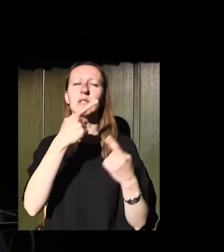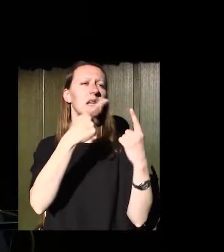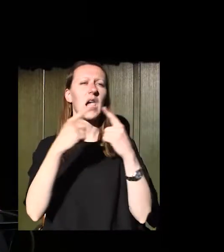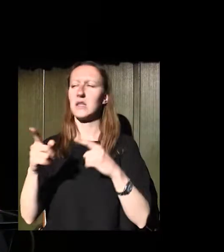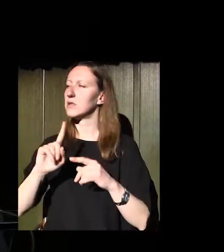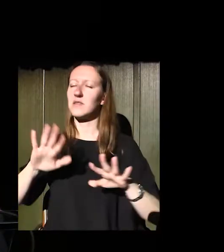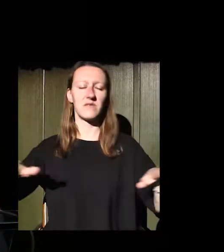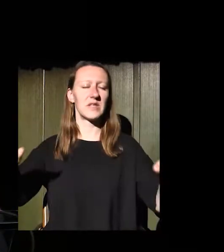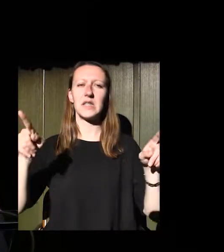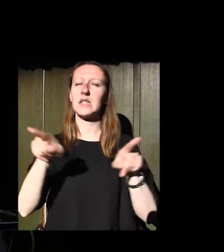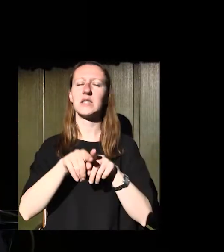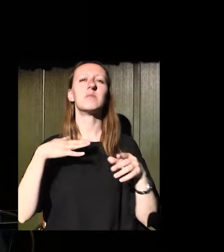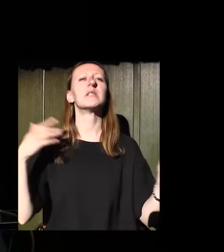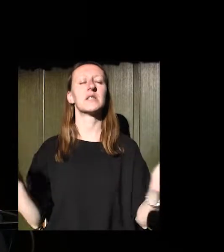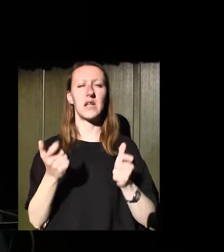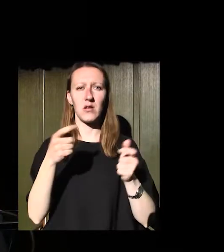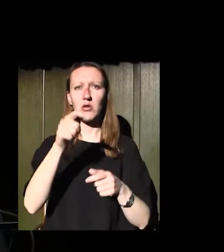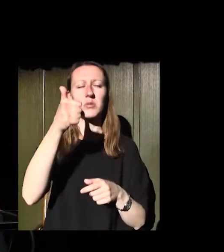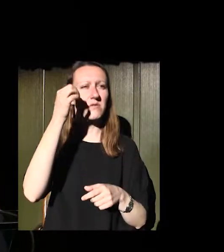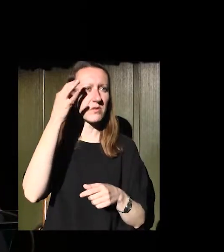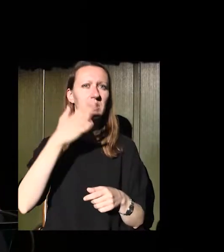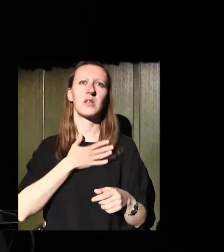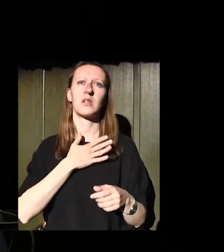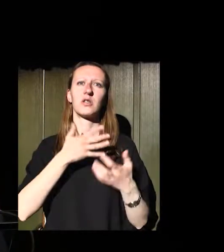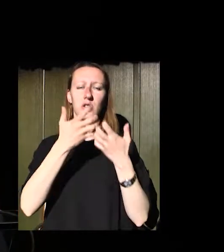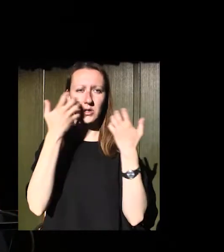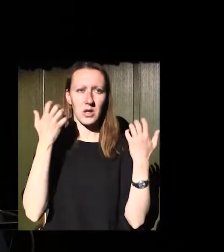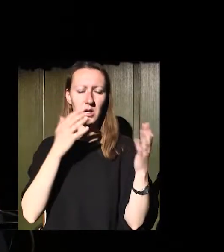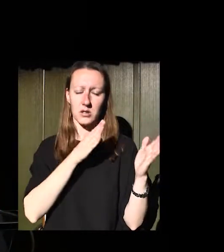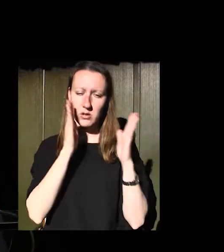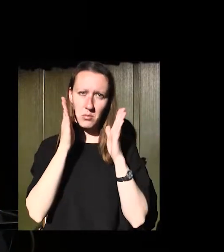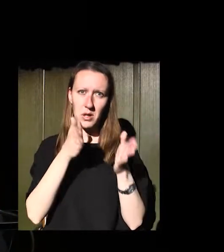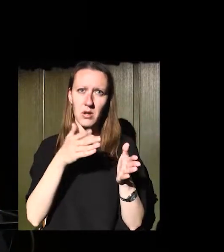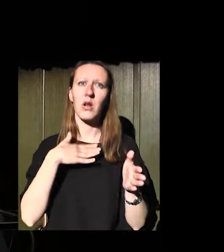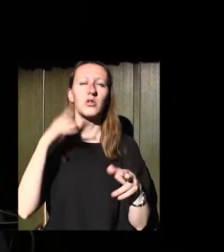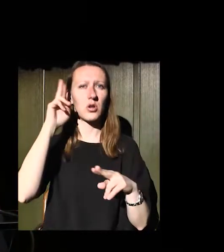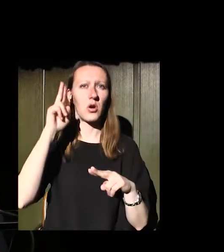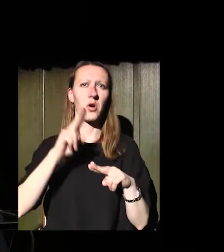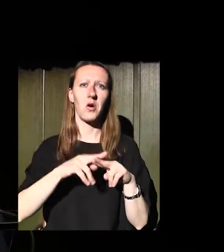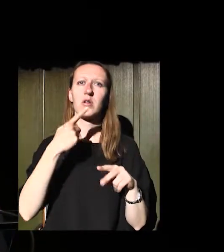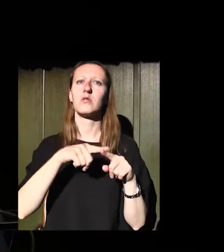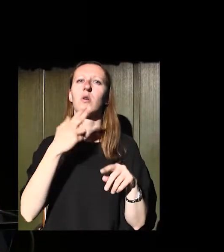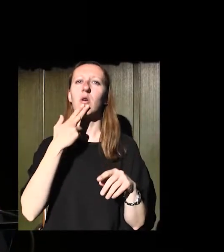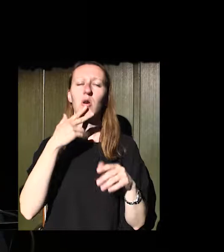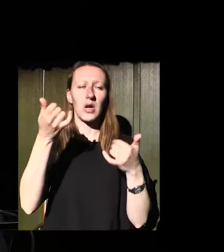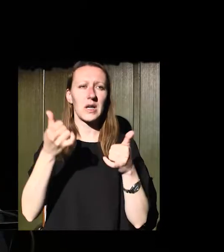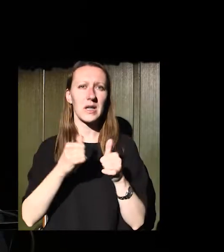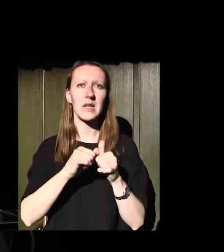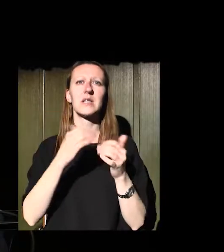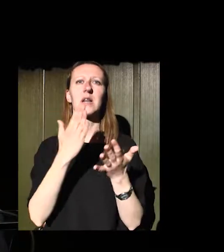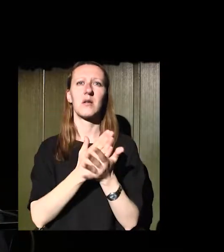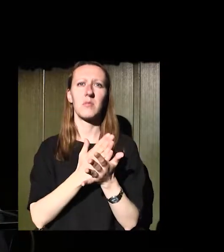toleriramo različitosti, nego ih slavimo. To je od prvog dana naše jasno opredjeljenje, naša odluka zbog koje je